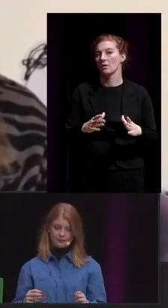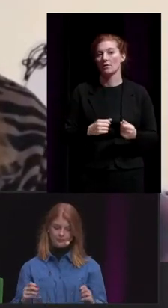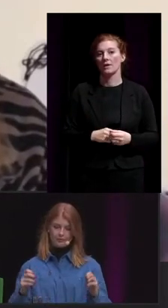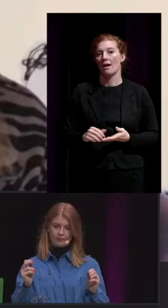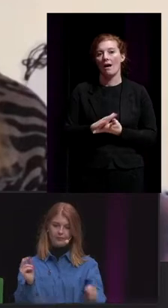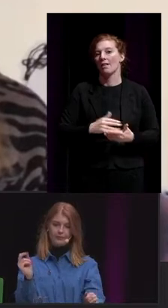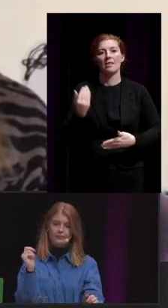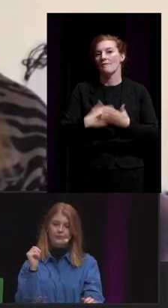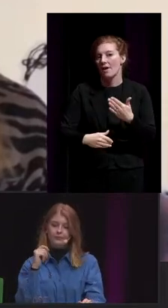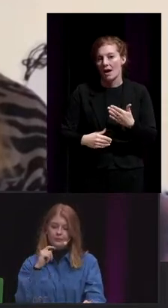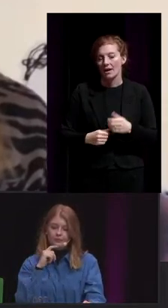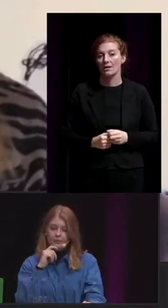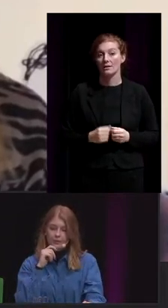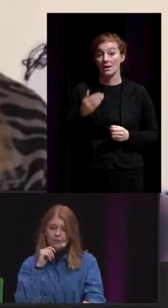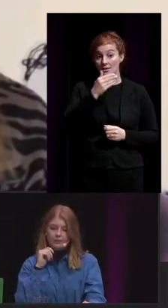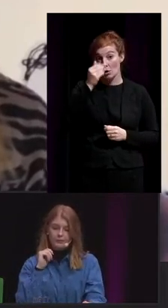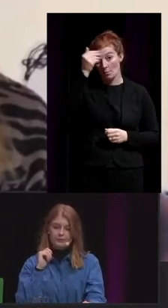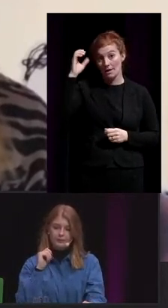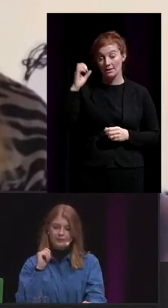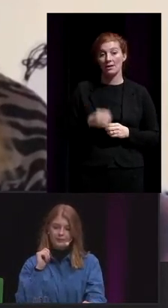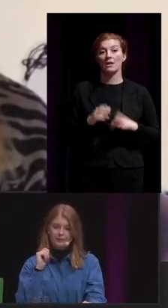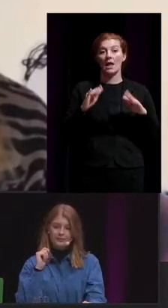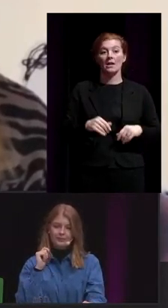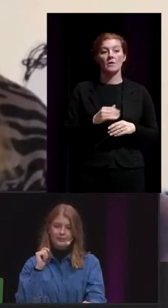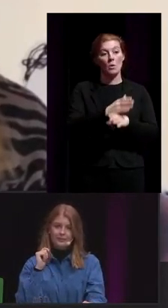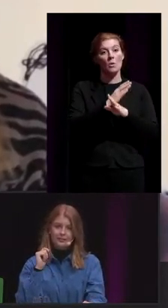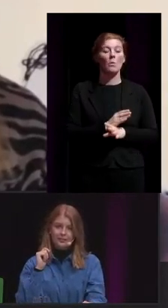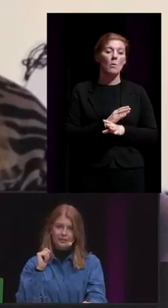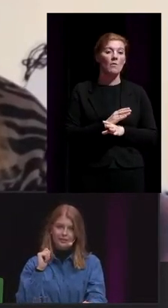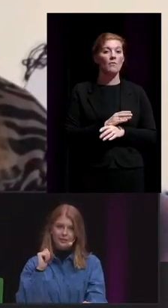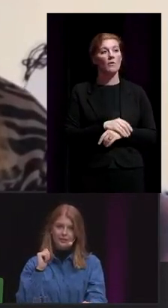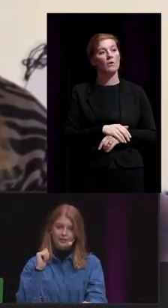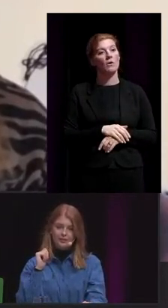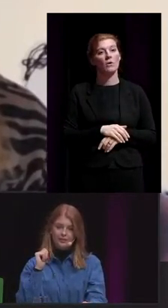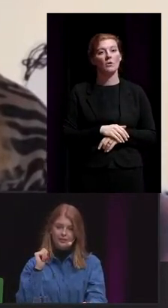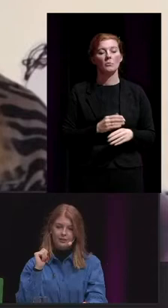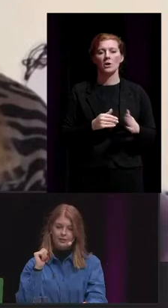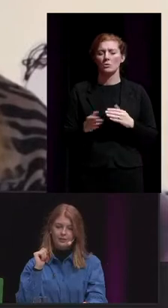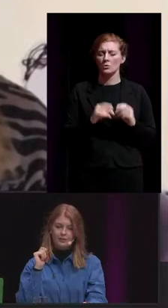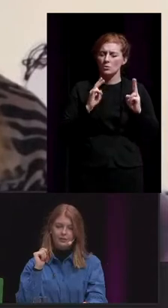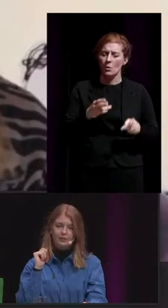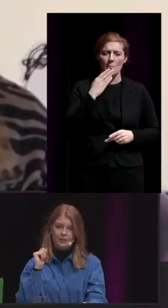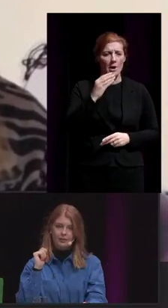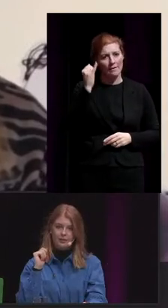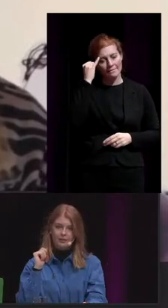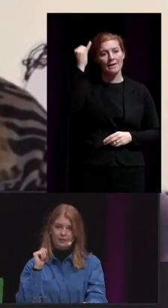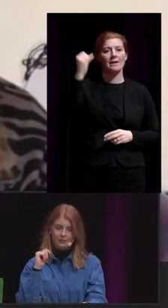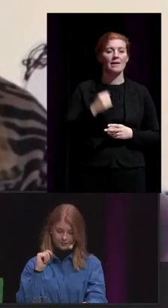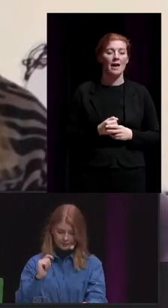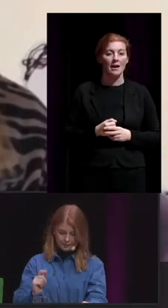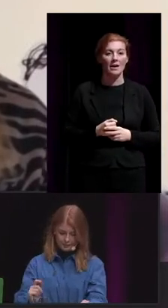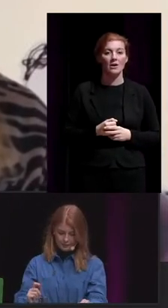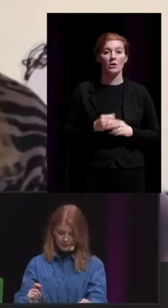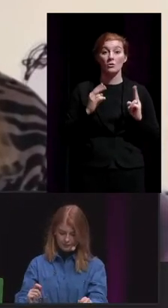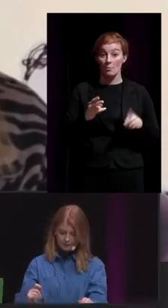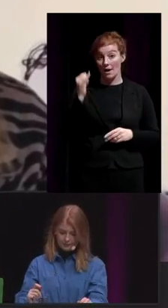mål. I somras hade vi ferier och de hade fram jättebra idéer. Och det här är idéer som just nu